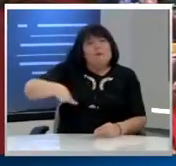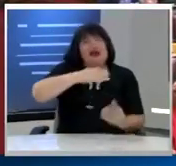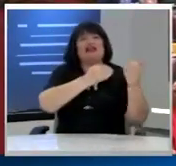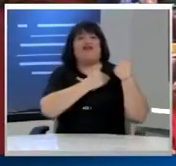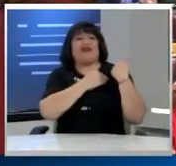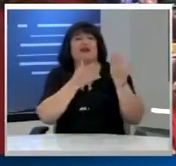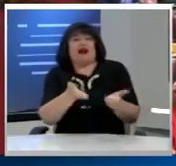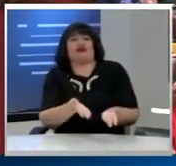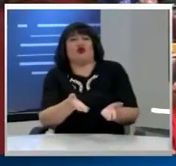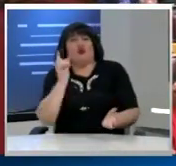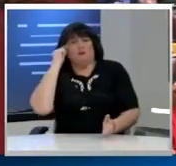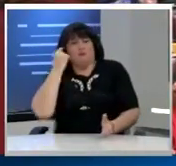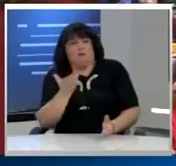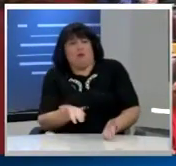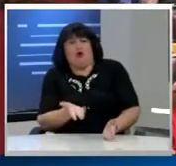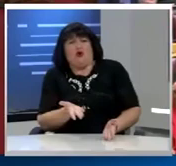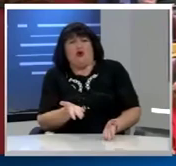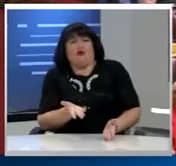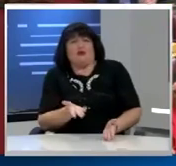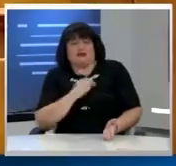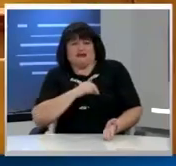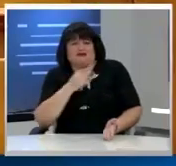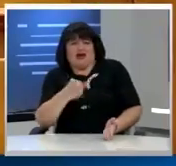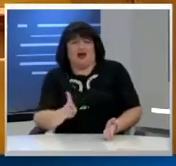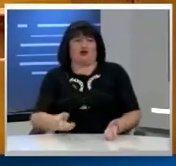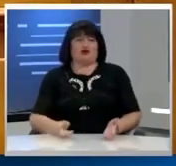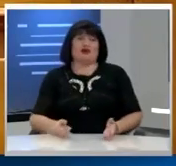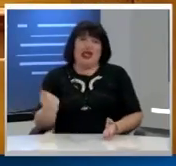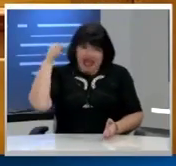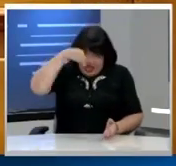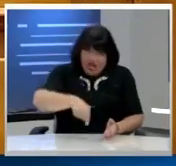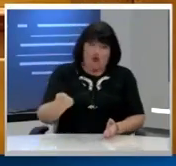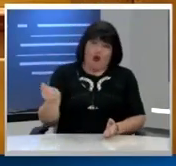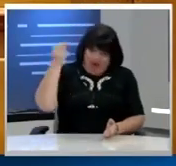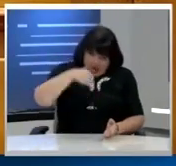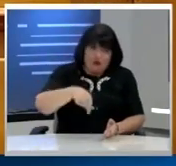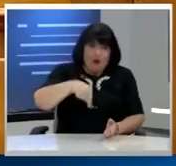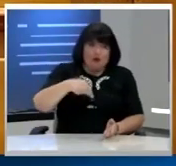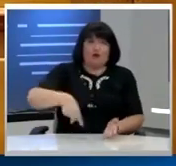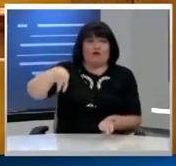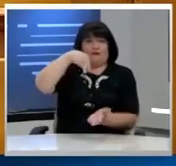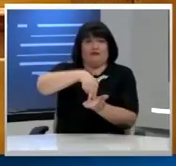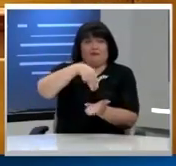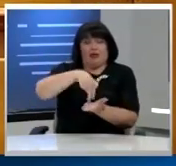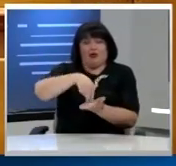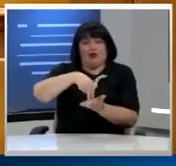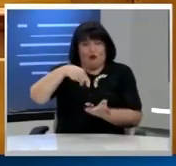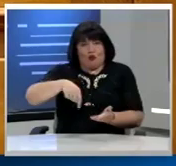μια ιδιοτέλεια η πολιτική σας στην αντιπολίτευση. Και θα βρίσκομαι εδώ, από αυτό εδώ το